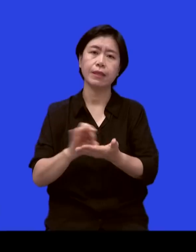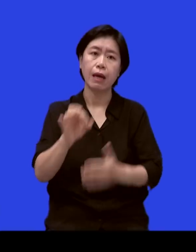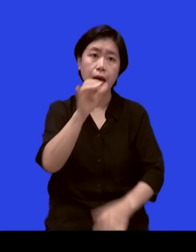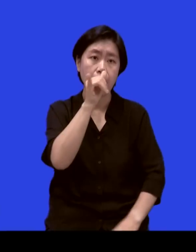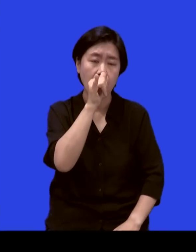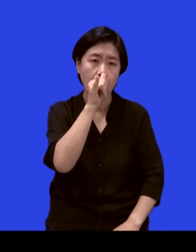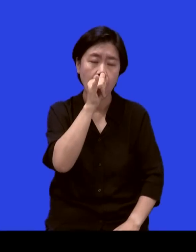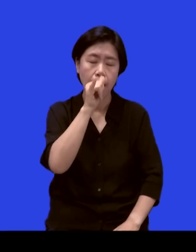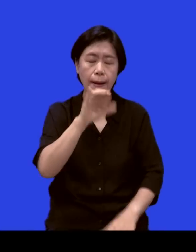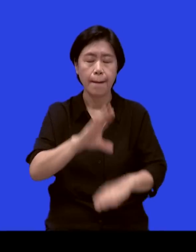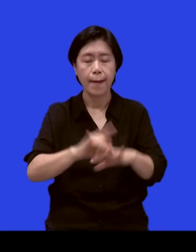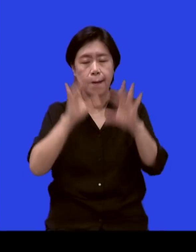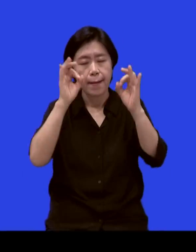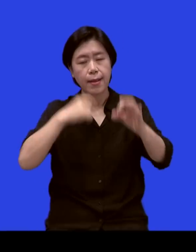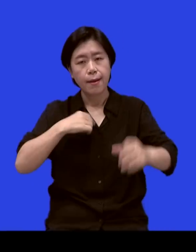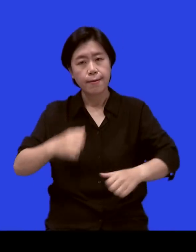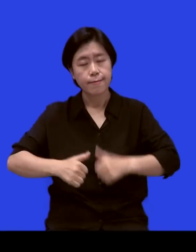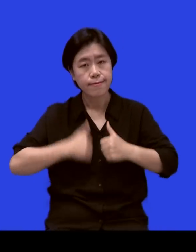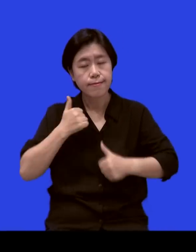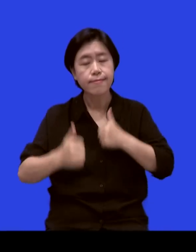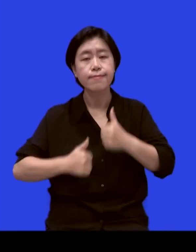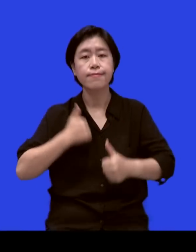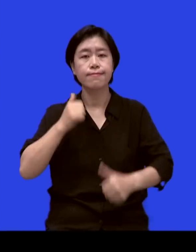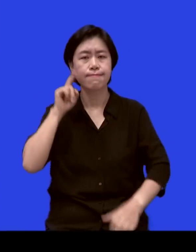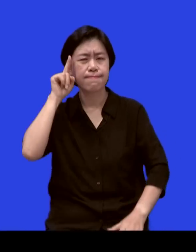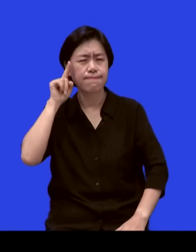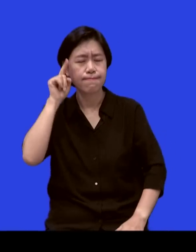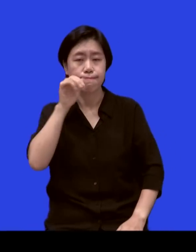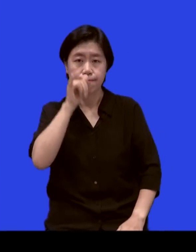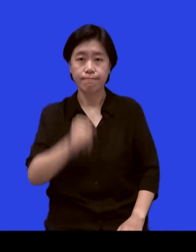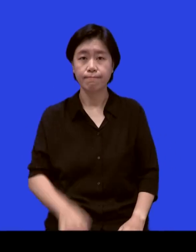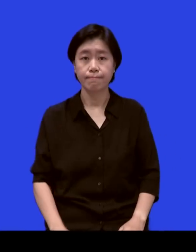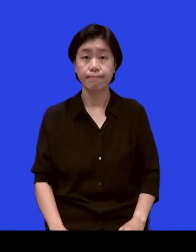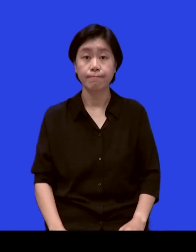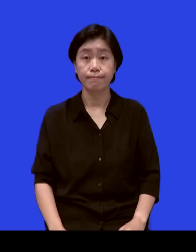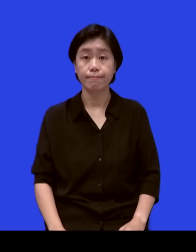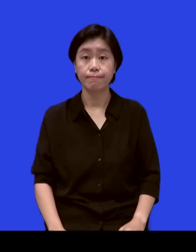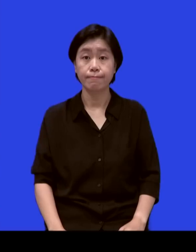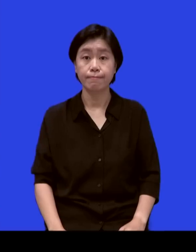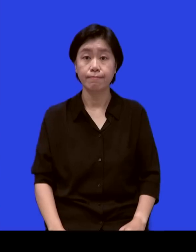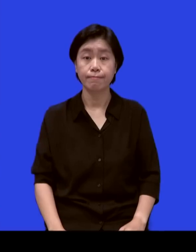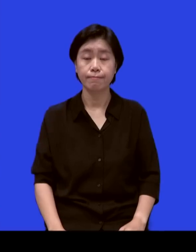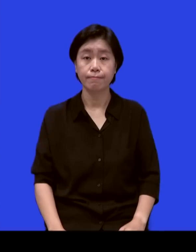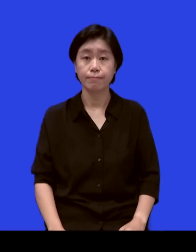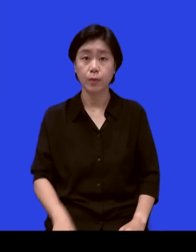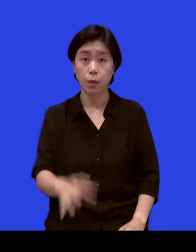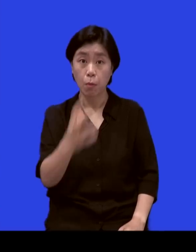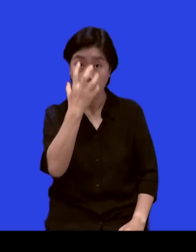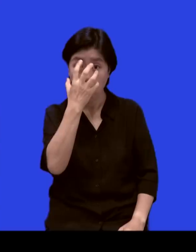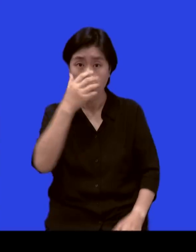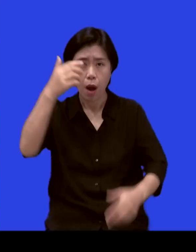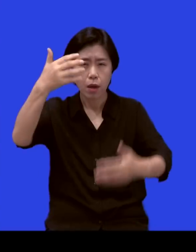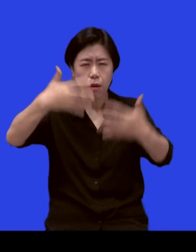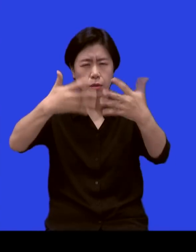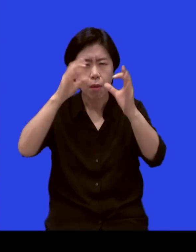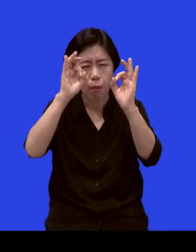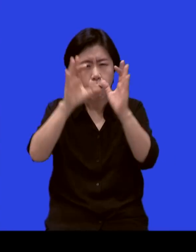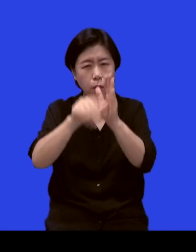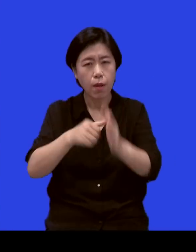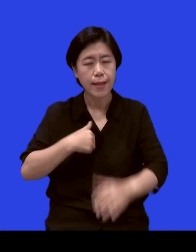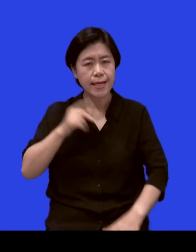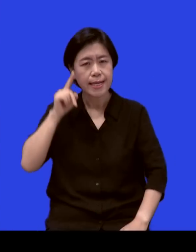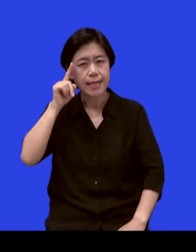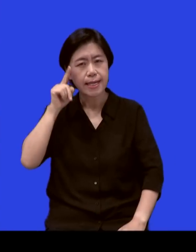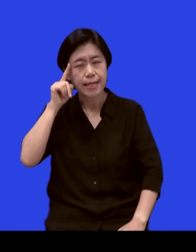많이 화가 나더라고요. 예. 그래서 제가 그 화면을 보면서 그 너무 스트레스를 많이 받았나 봐요.